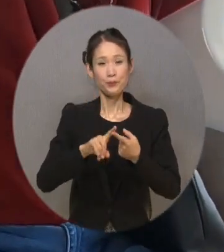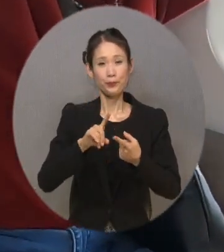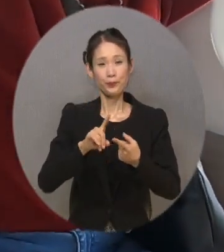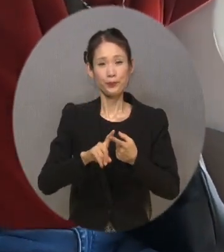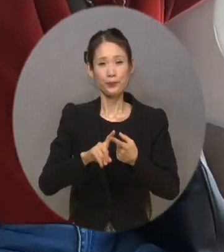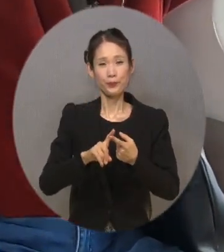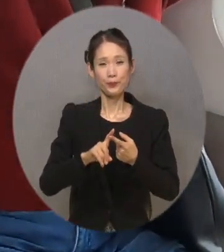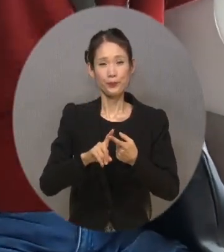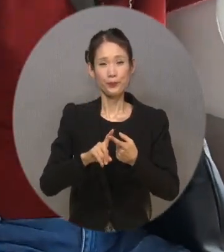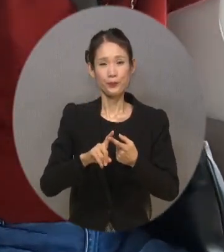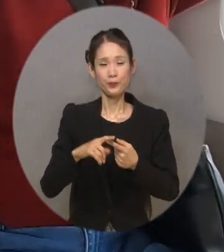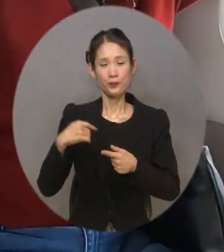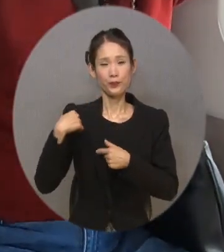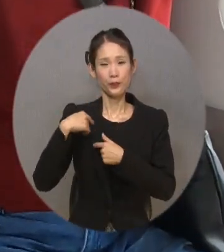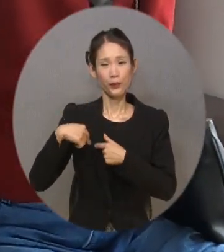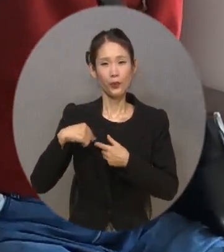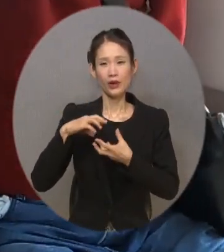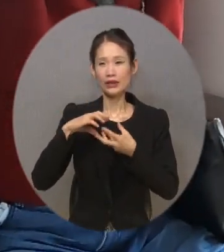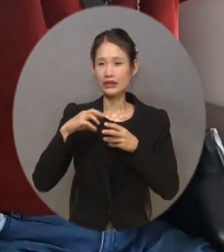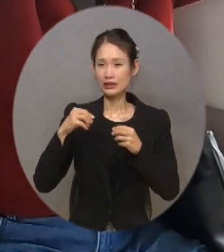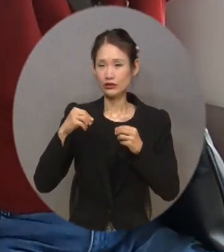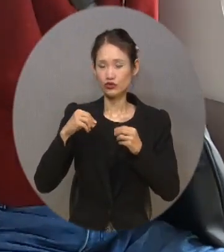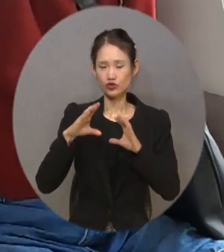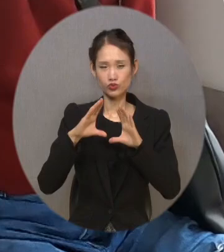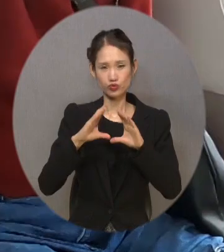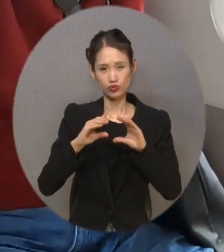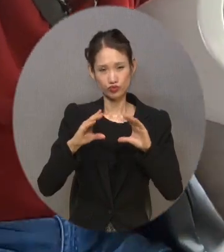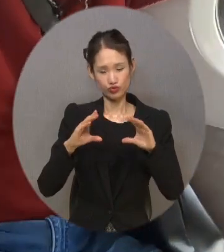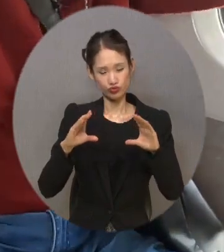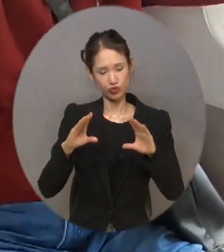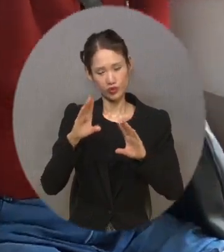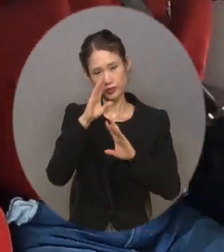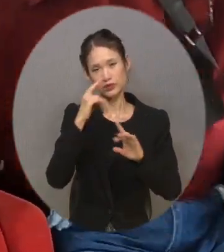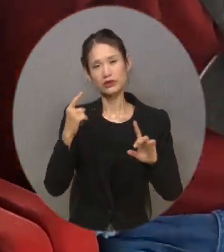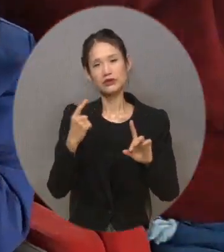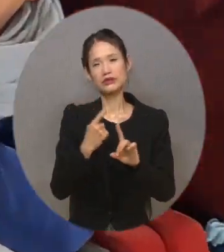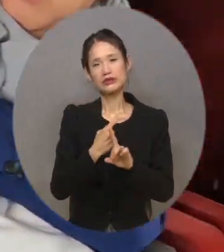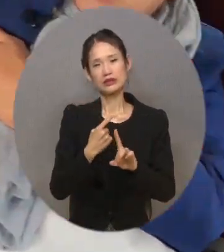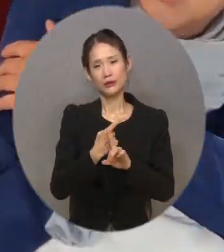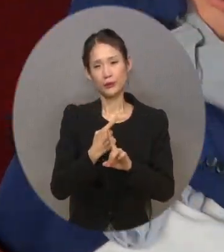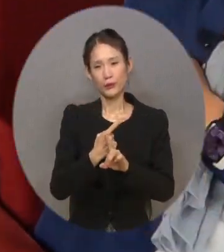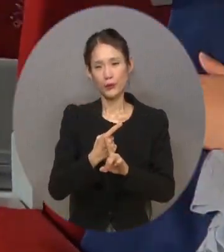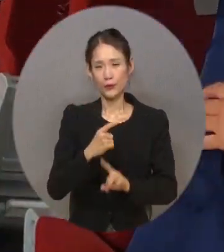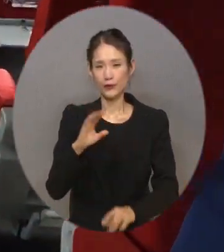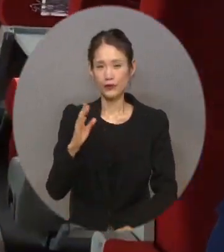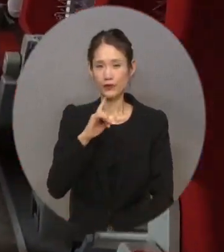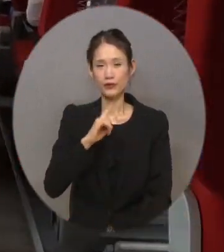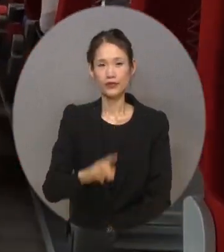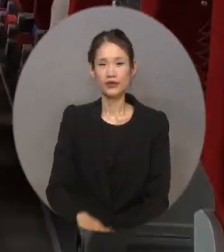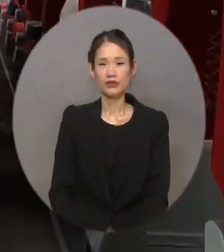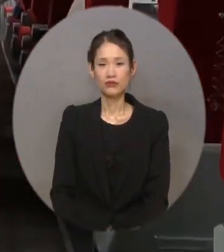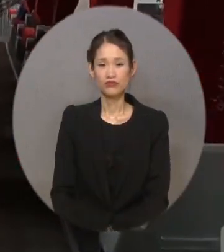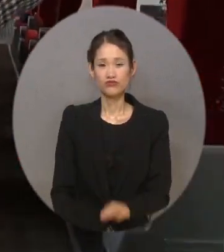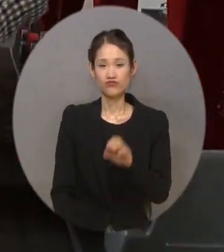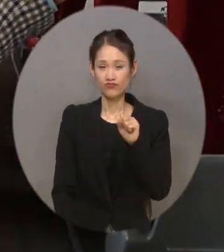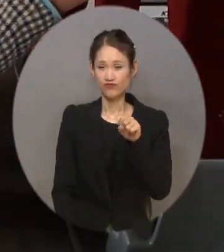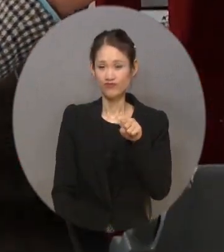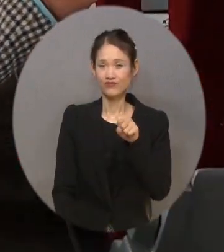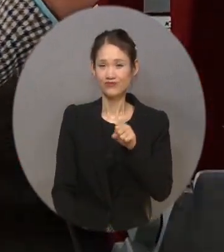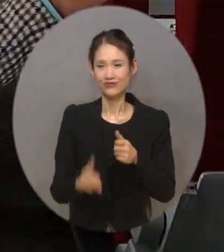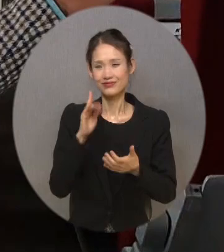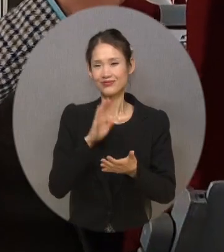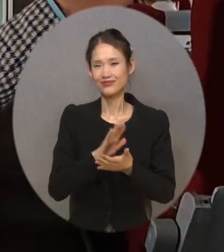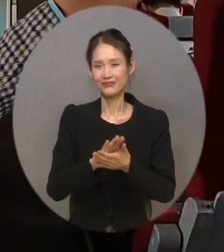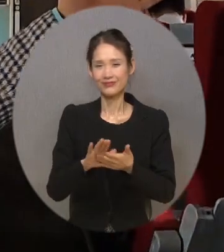여기가 이렇게 있던 게 이완이 되면서 이게 치료가 된대. 맞아. 그러니까 쉬운 하다니까 이게. 그러니까